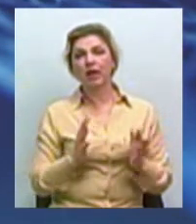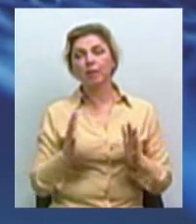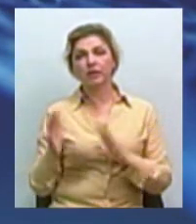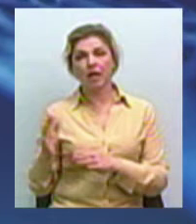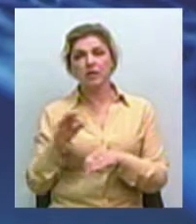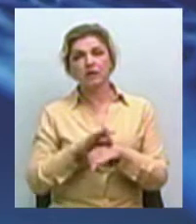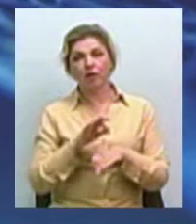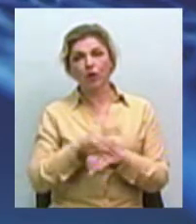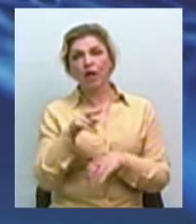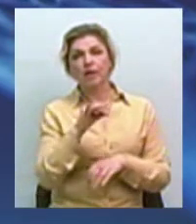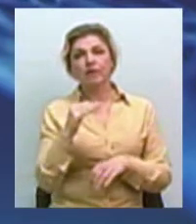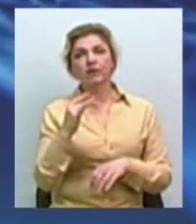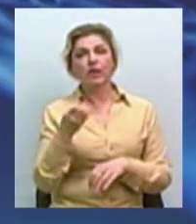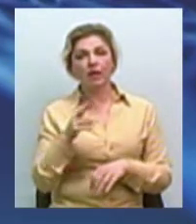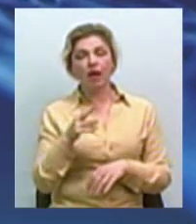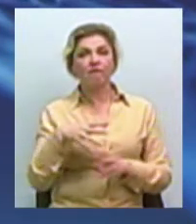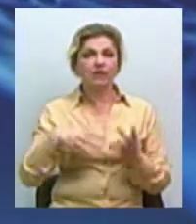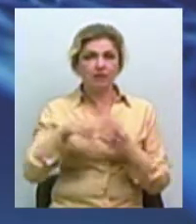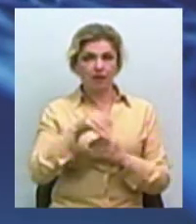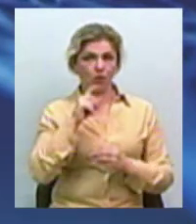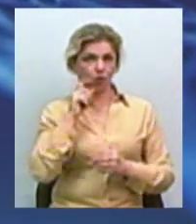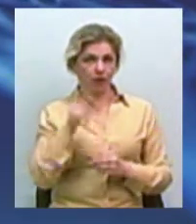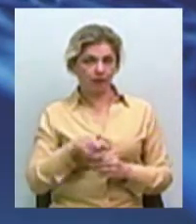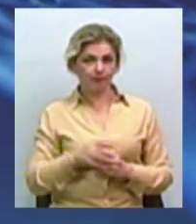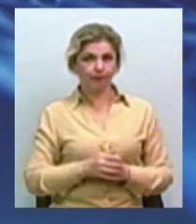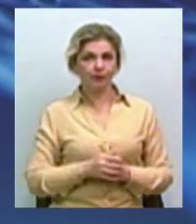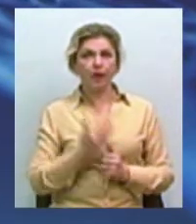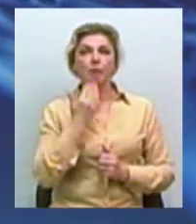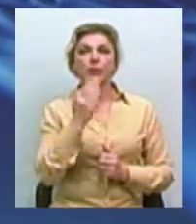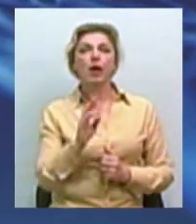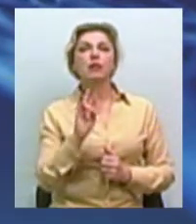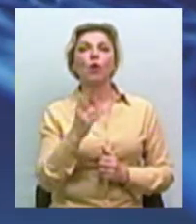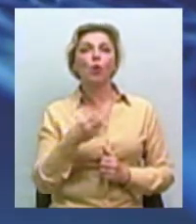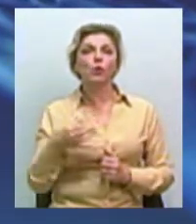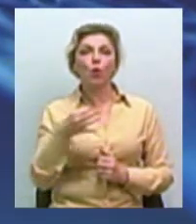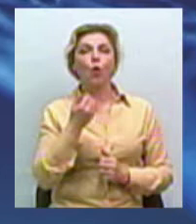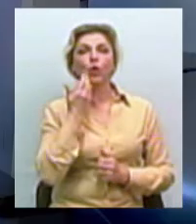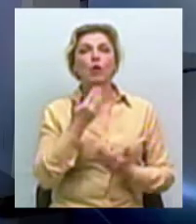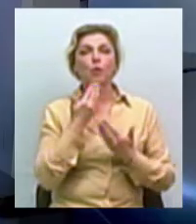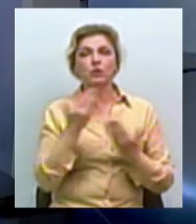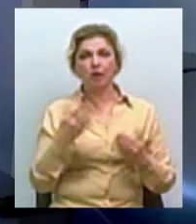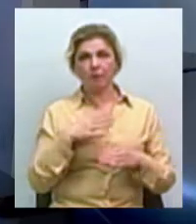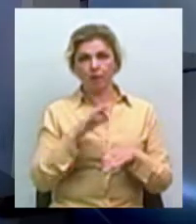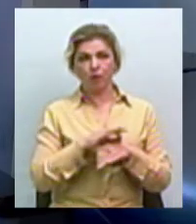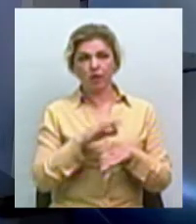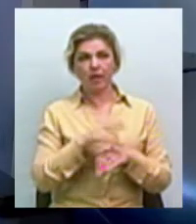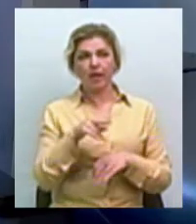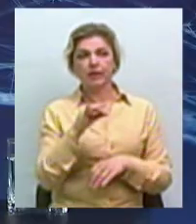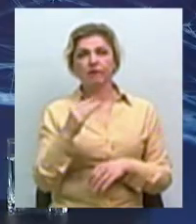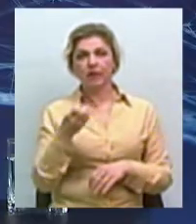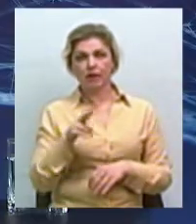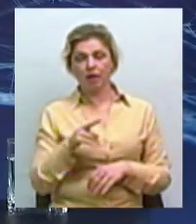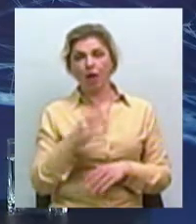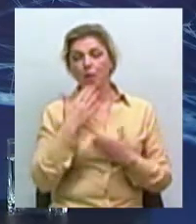на дифтерію по країні. Будь ласка, Ольга, а в Миколаївській області коли останнього разу був випадок захворювання на дифтерію? Протягом останніх років у нас